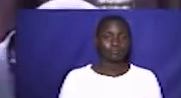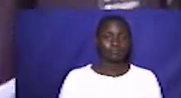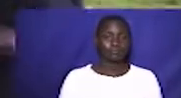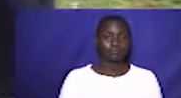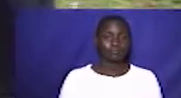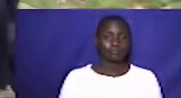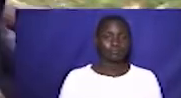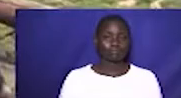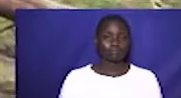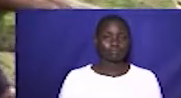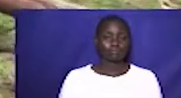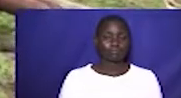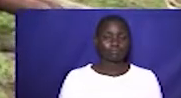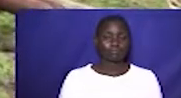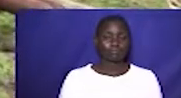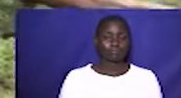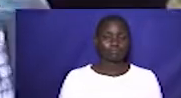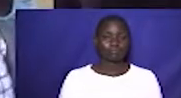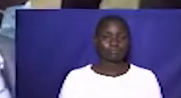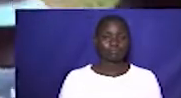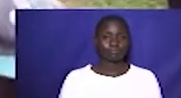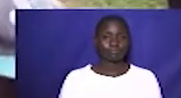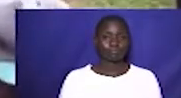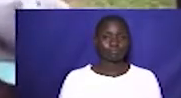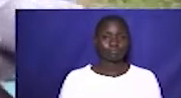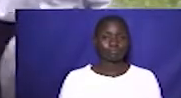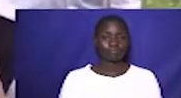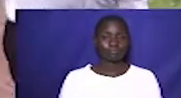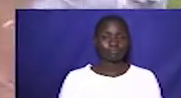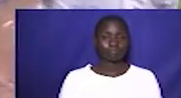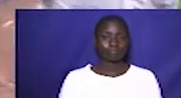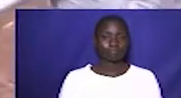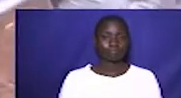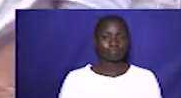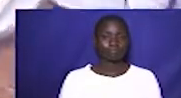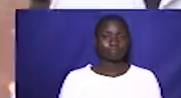se wodi ya Kyogore bunge ya Nyaribari cha county ya Kisi litera na ngoro kwa Daniel Ontiri.